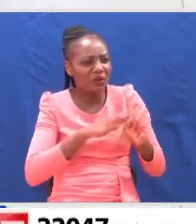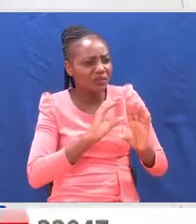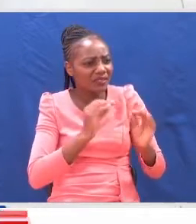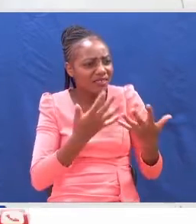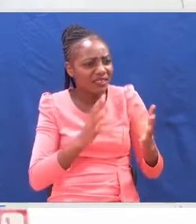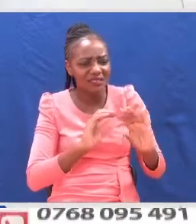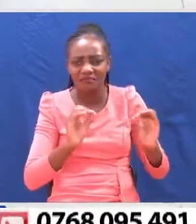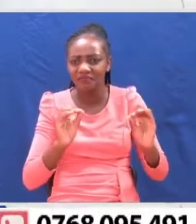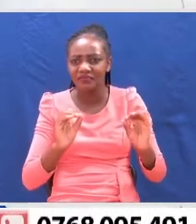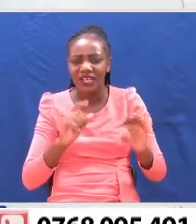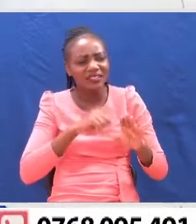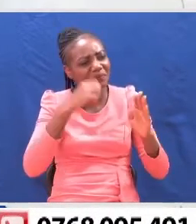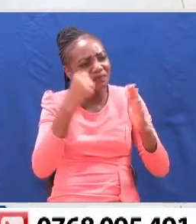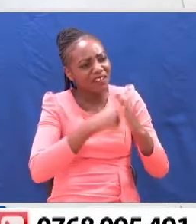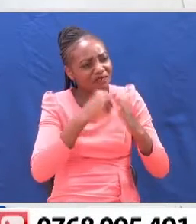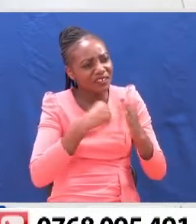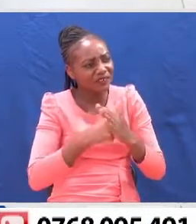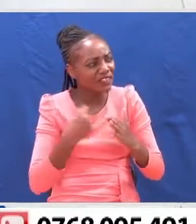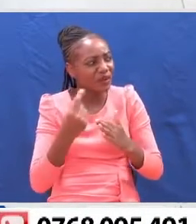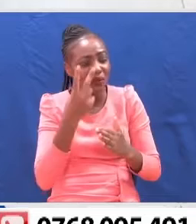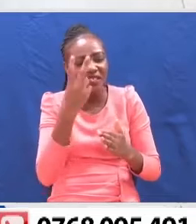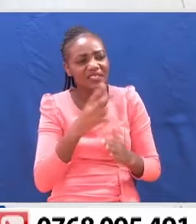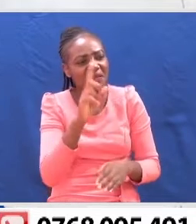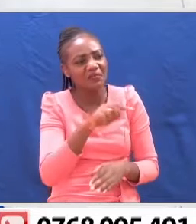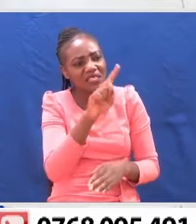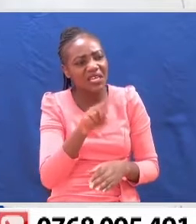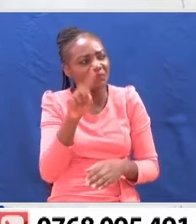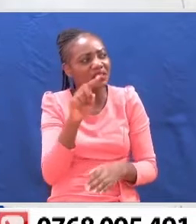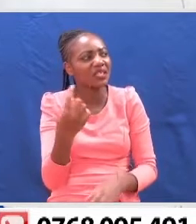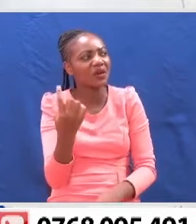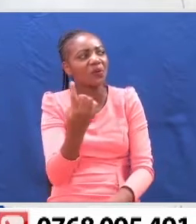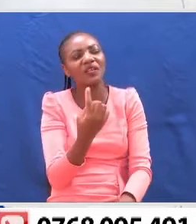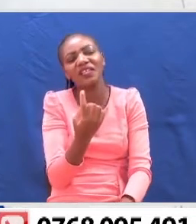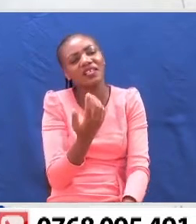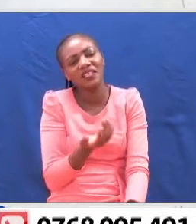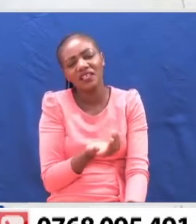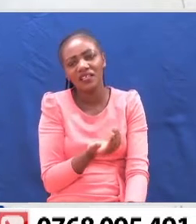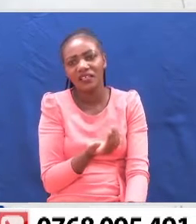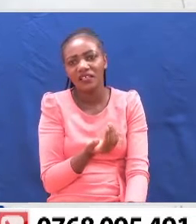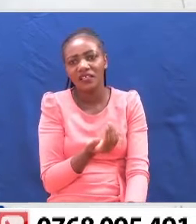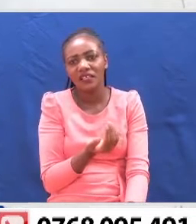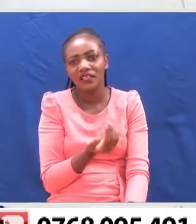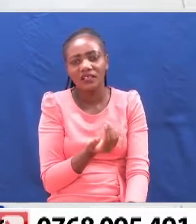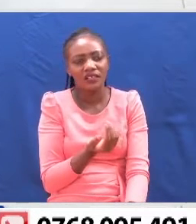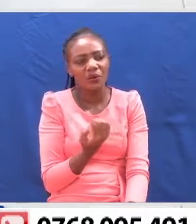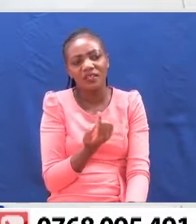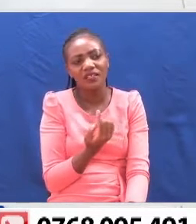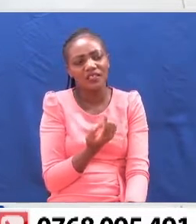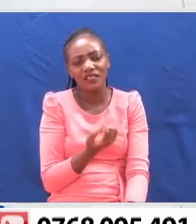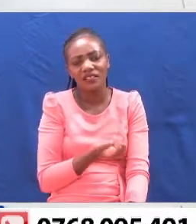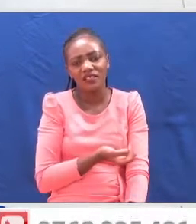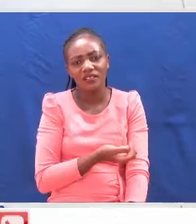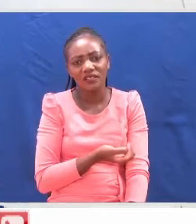hata ukifanya kivipi. Wataona tu makosa peke yake, badala kama maji unaona nasema badala kusema ni half full anasema ni half